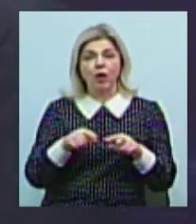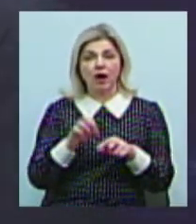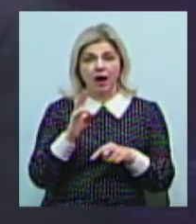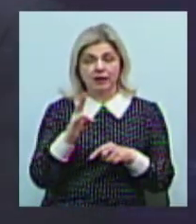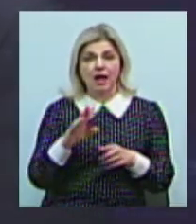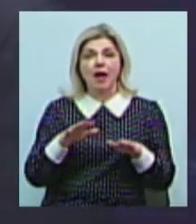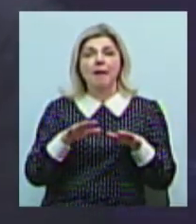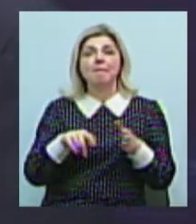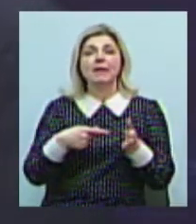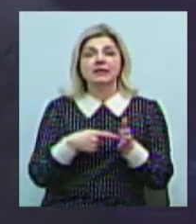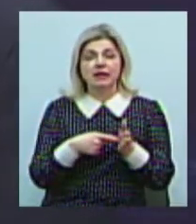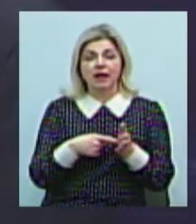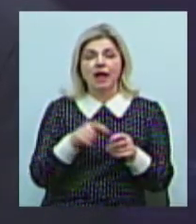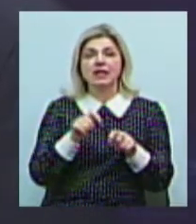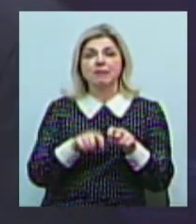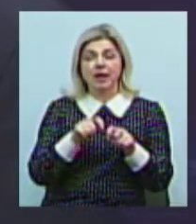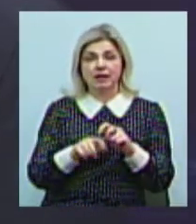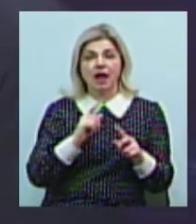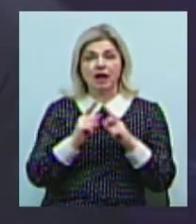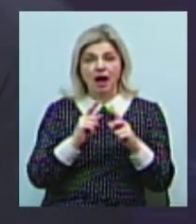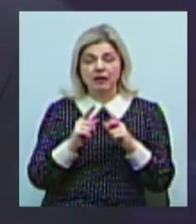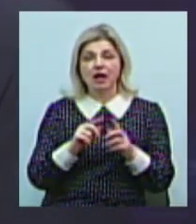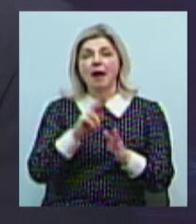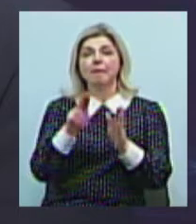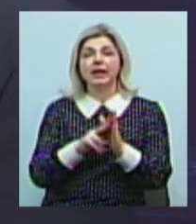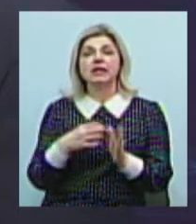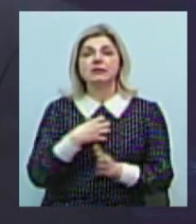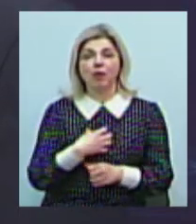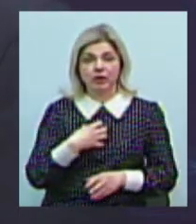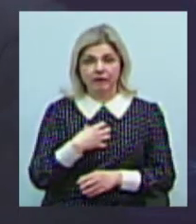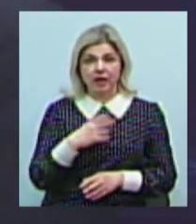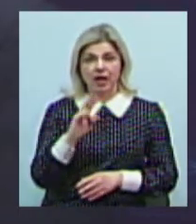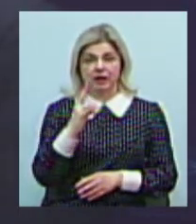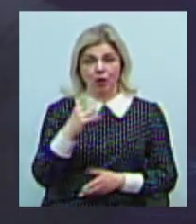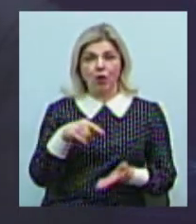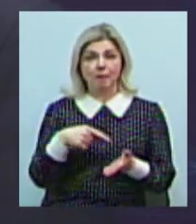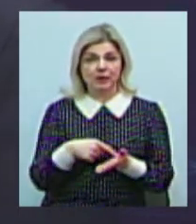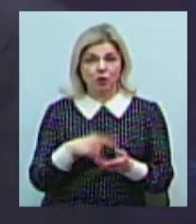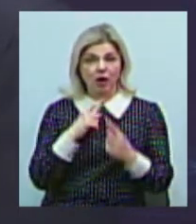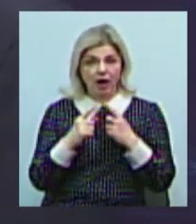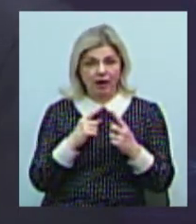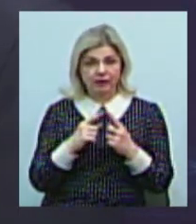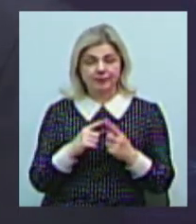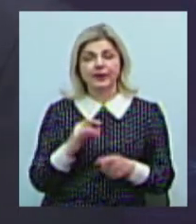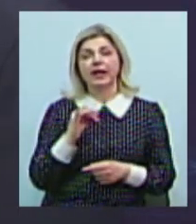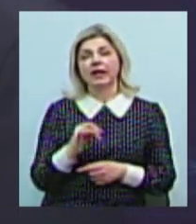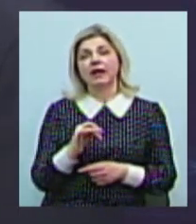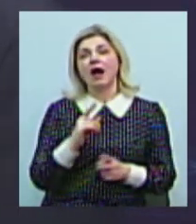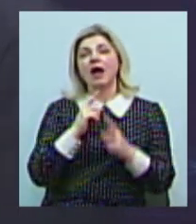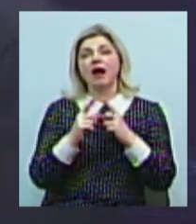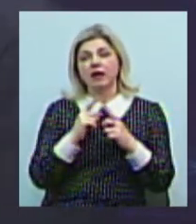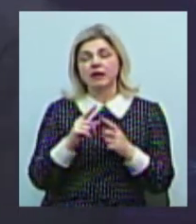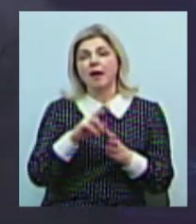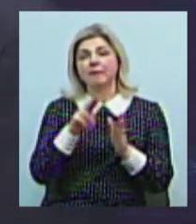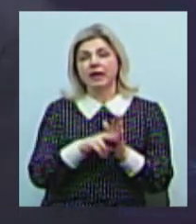місцевої ради. Це експертна громадська рада при виконавчому комітеті Миколаївської міської ради, рада при